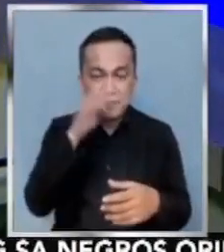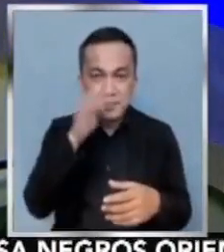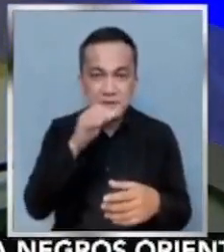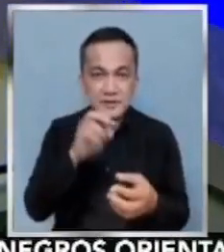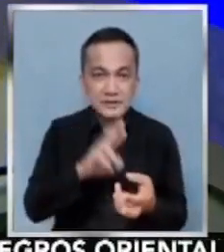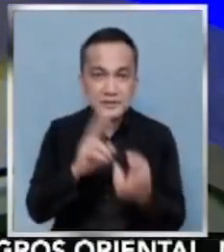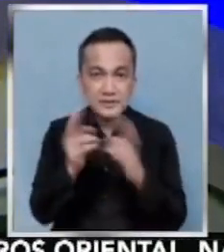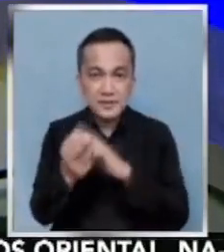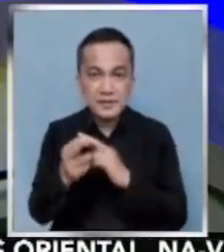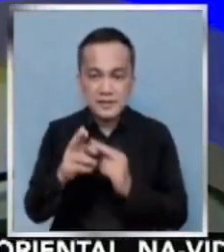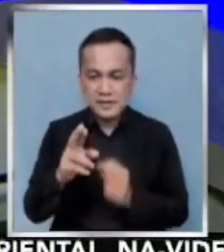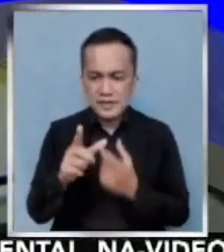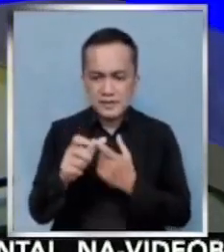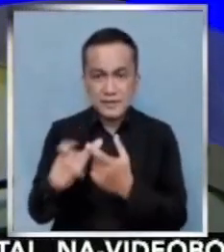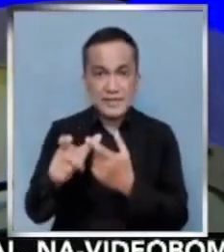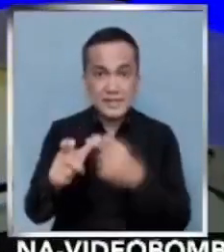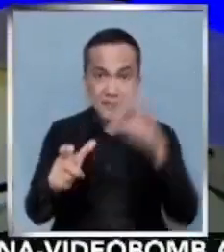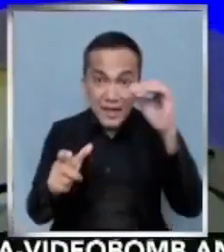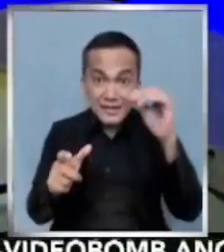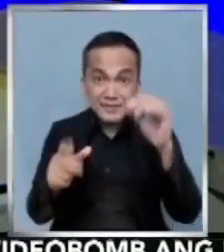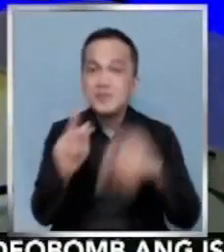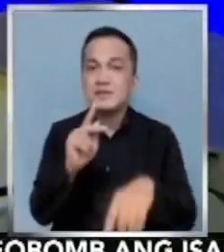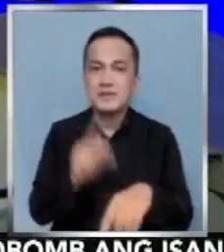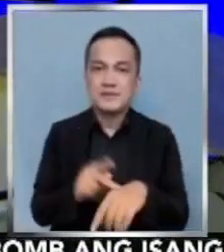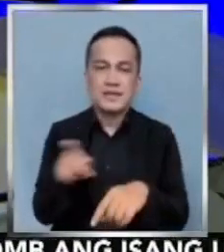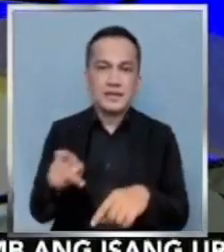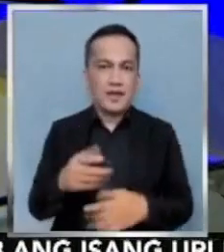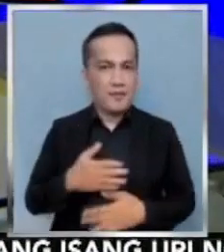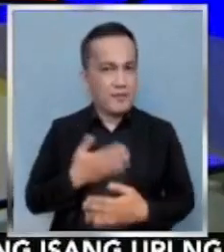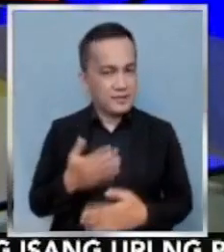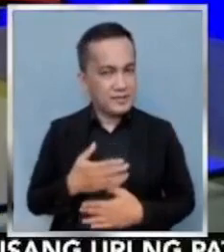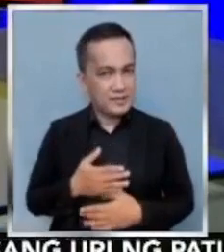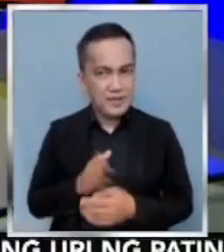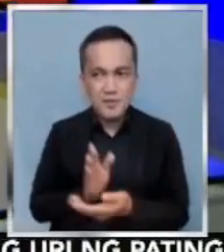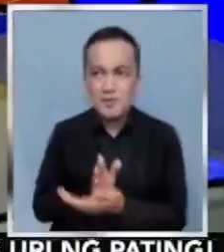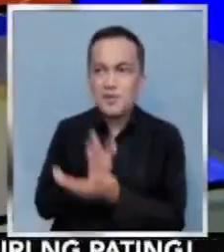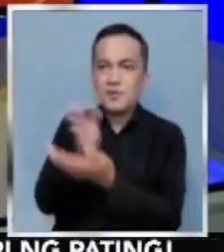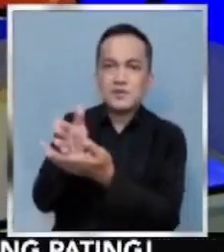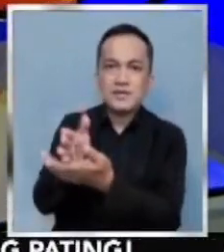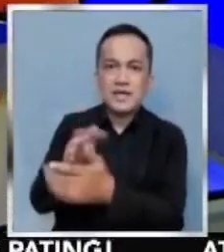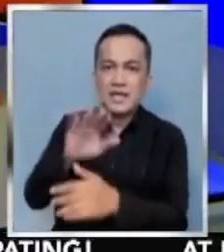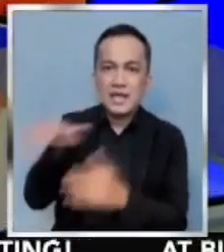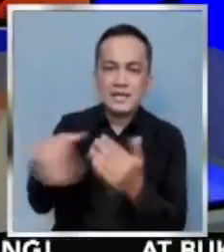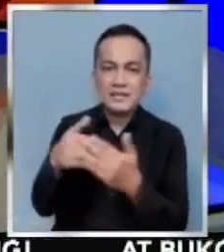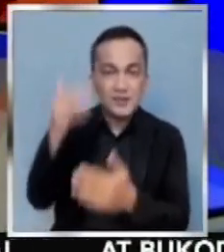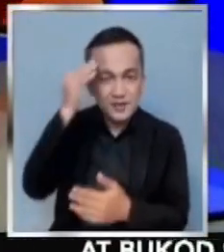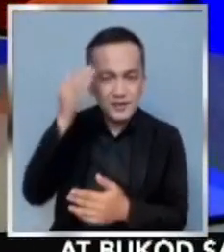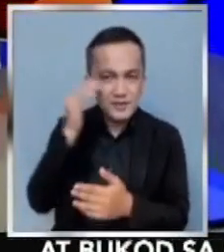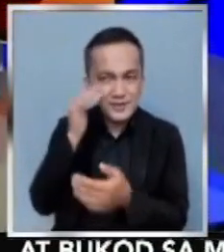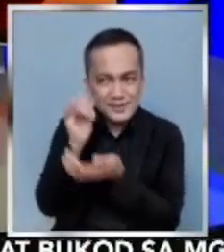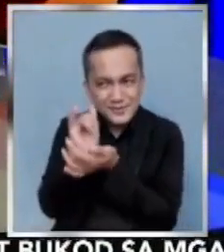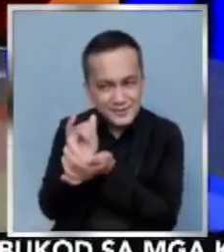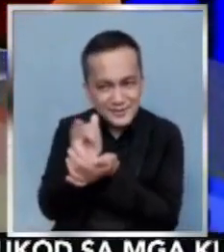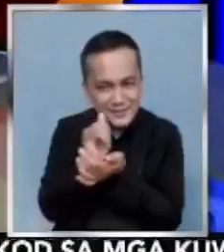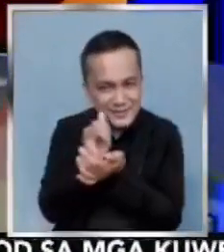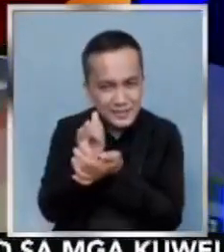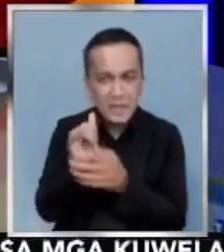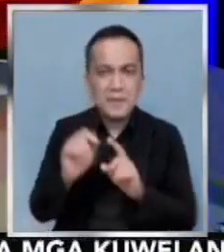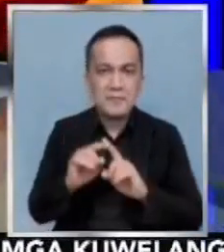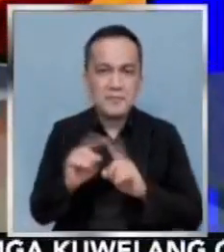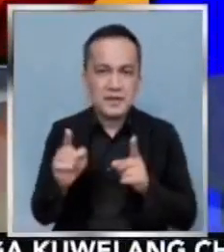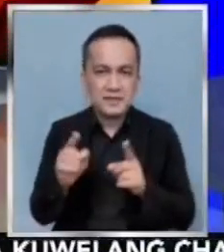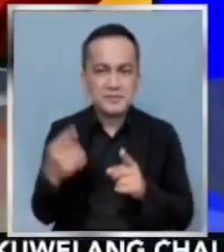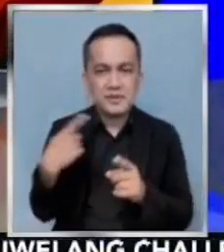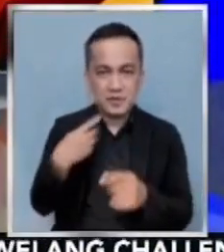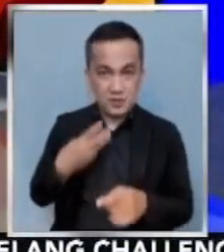Running Man Philippines. At ang masaya pa, pupunta kaming lahat sa South Korea para mag-shooting. Pero may wish kami na